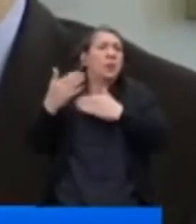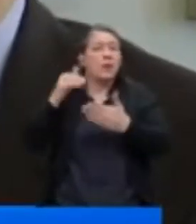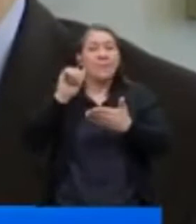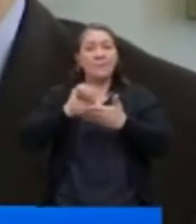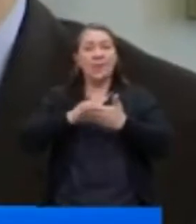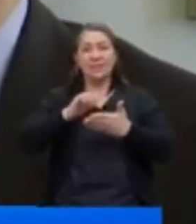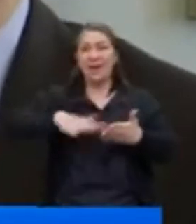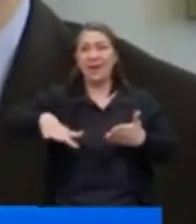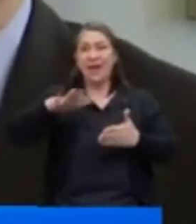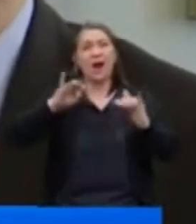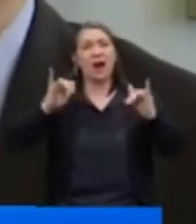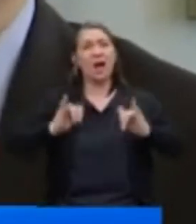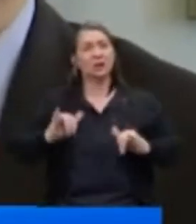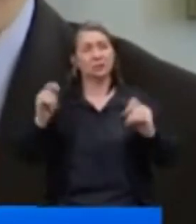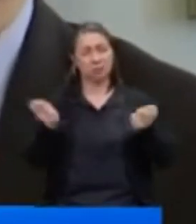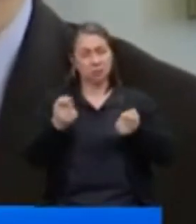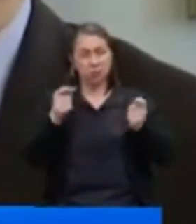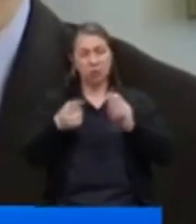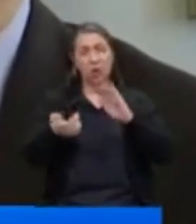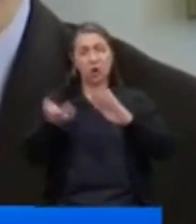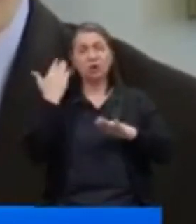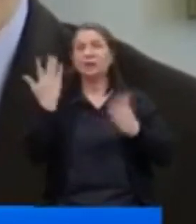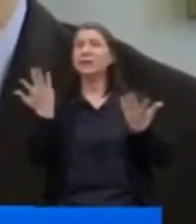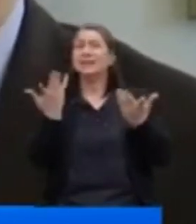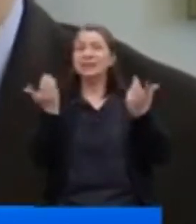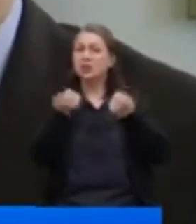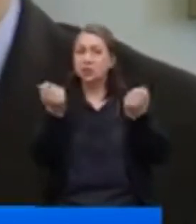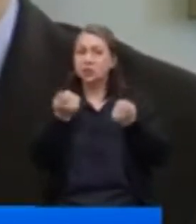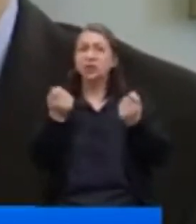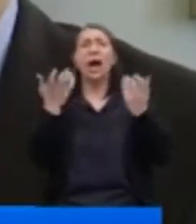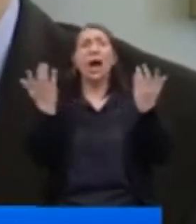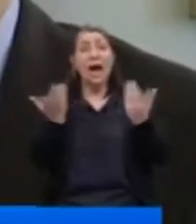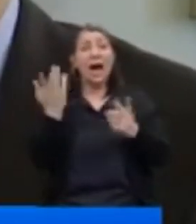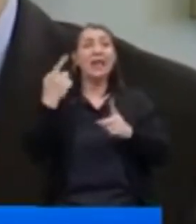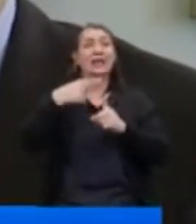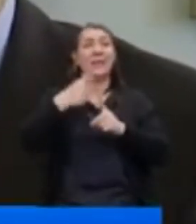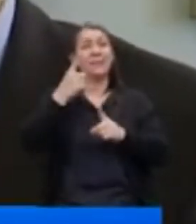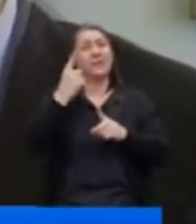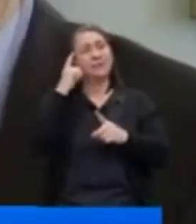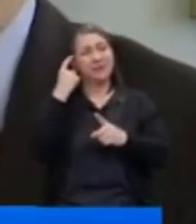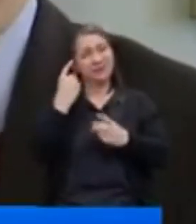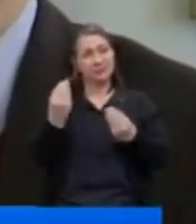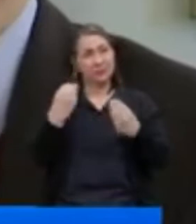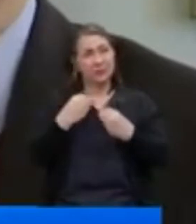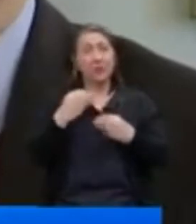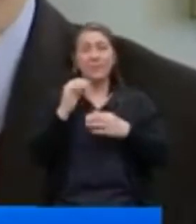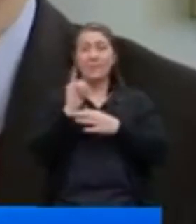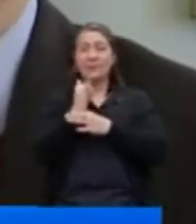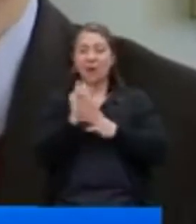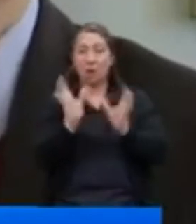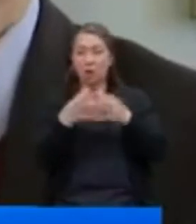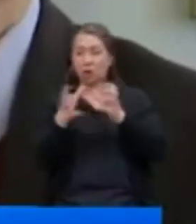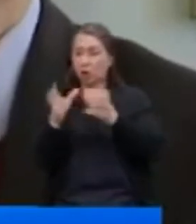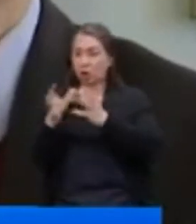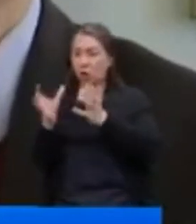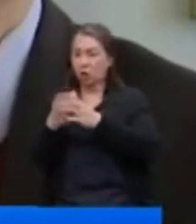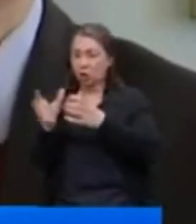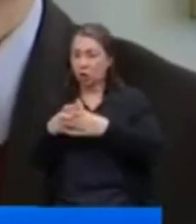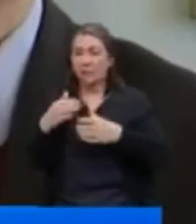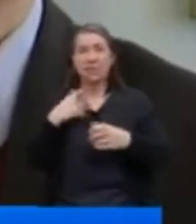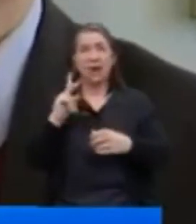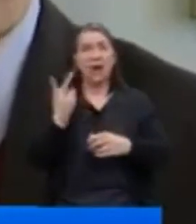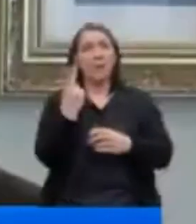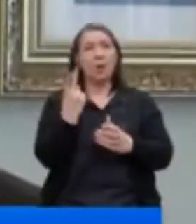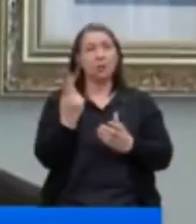rahat koşullarda çalışmalı. Bundan önce nasıl çalışıyorsa, hatta şöyle bir önerisi de var. Meslek örgütleri bir araya gelsin, bize bir